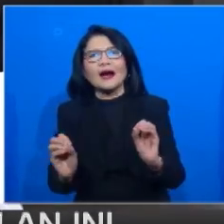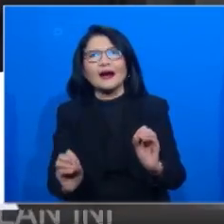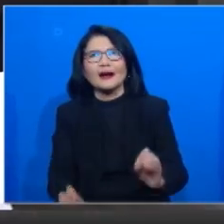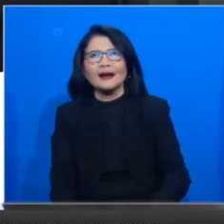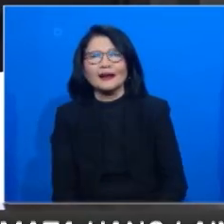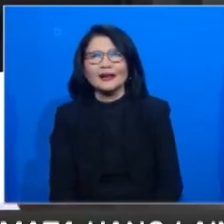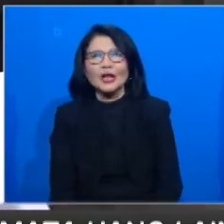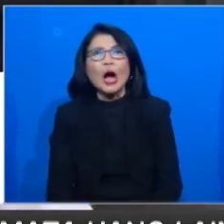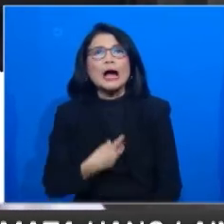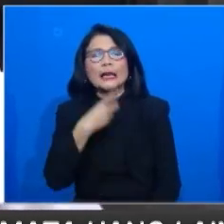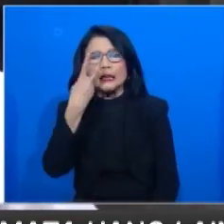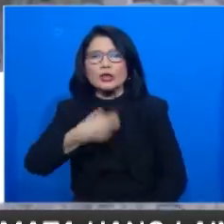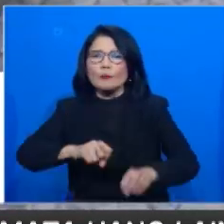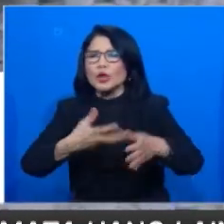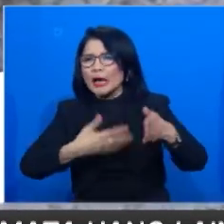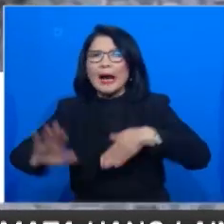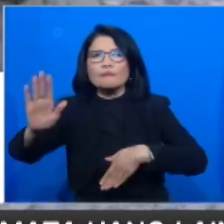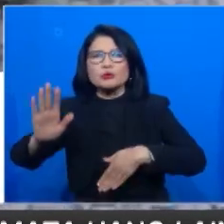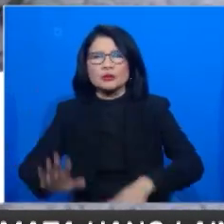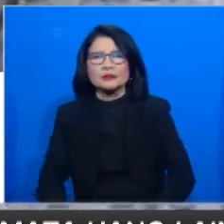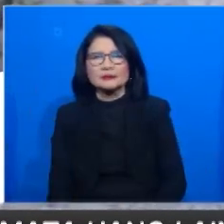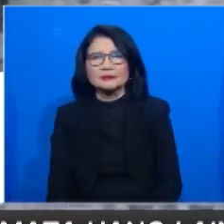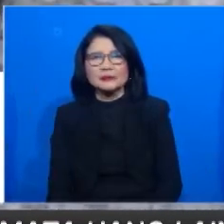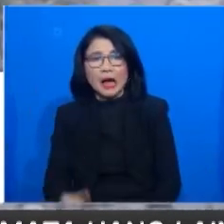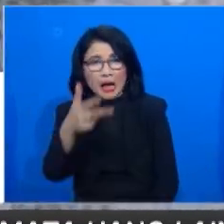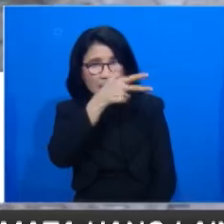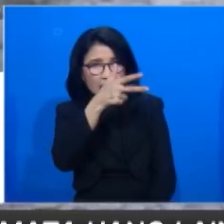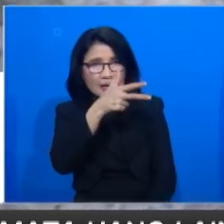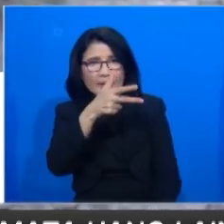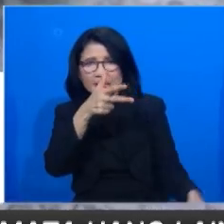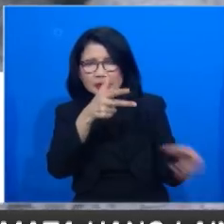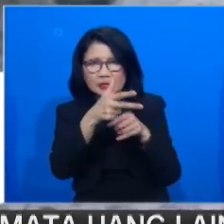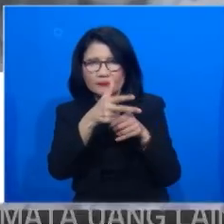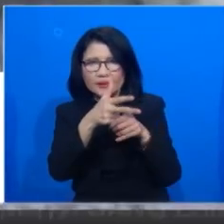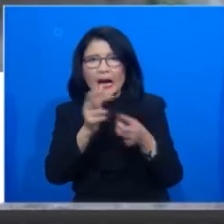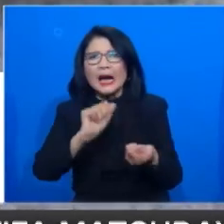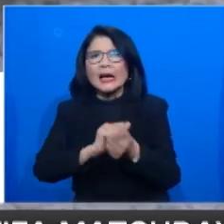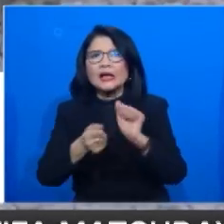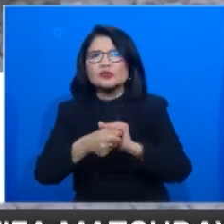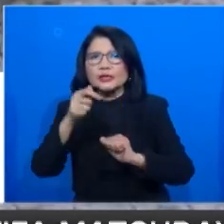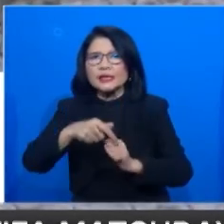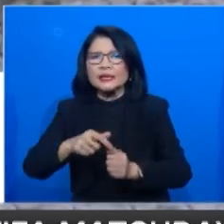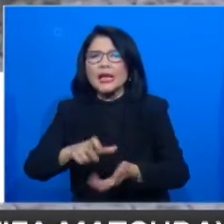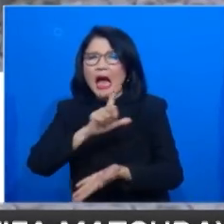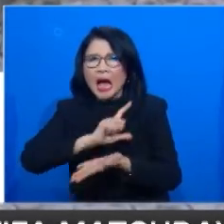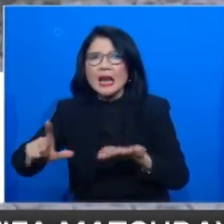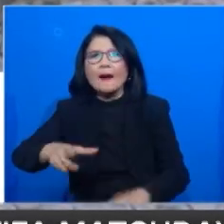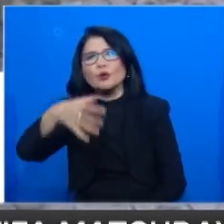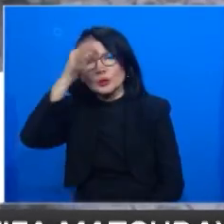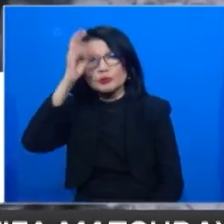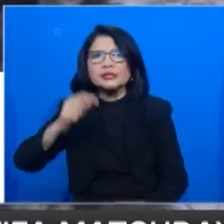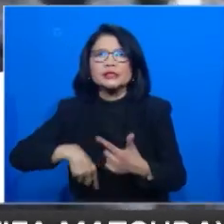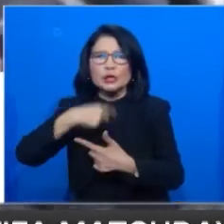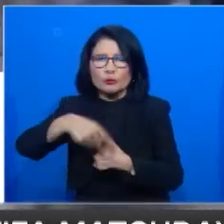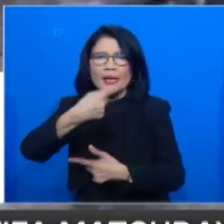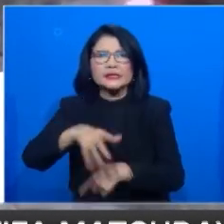itu ada yang keluar, ternyata betul. Berbekal rekaman CCTV, kasus pencurian motor ini sudah dilaporkan ke Polres Lumajang.